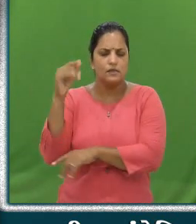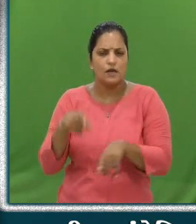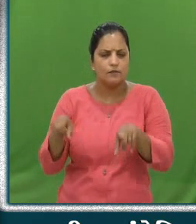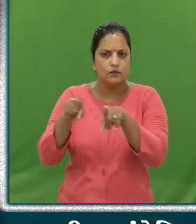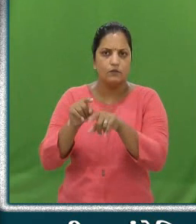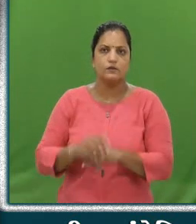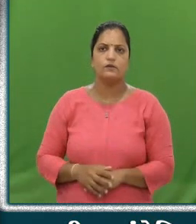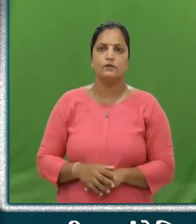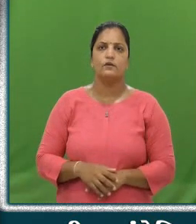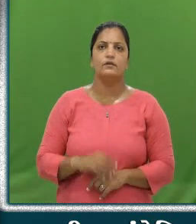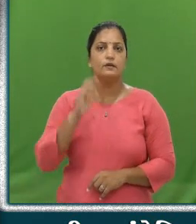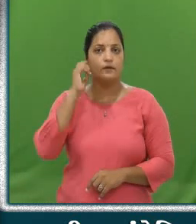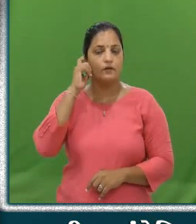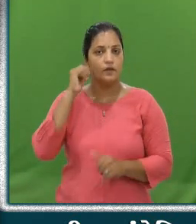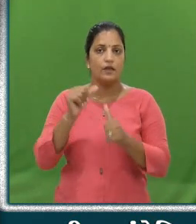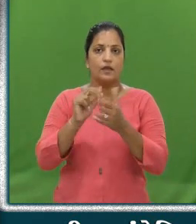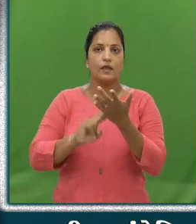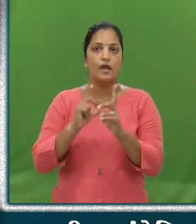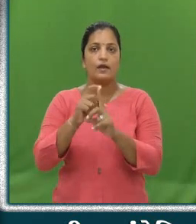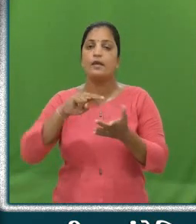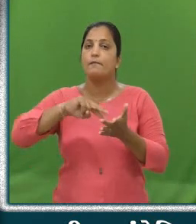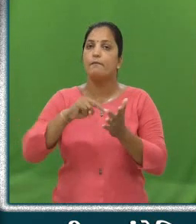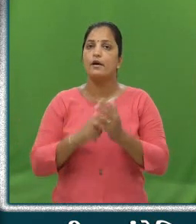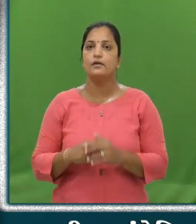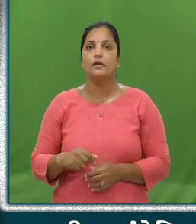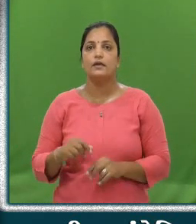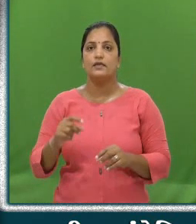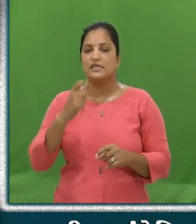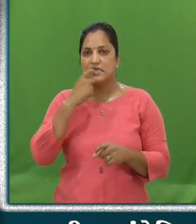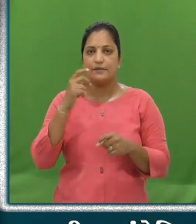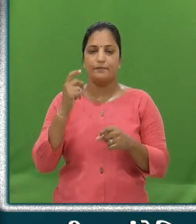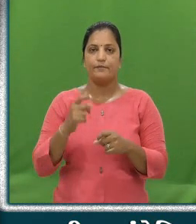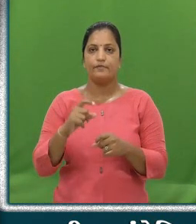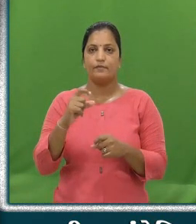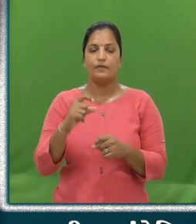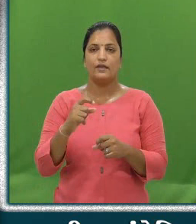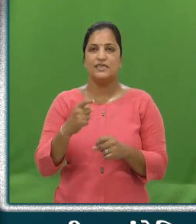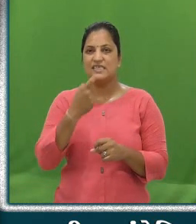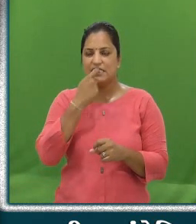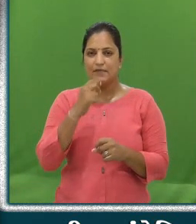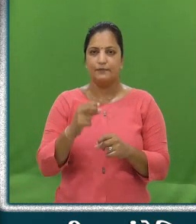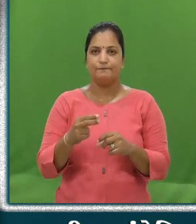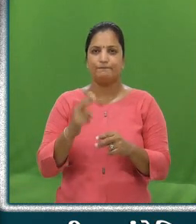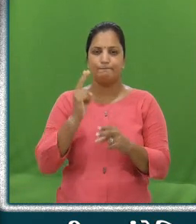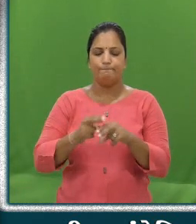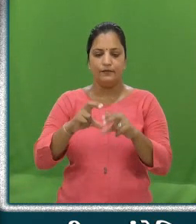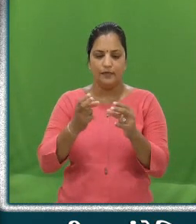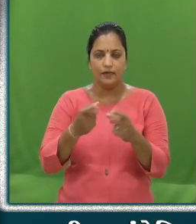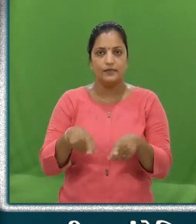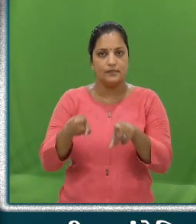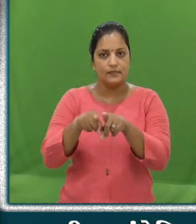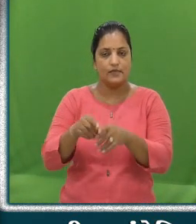છે અંડપ્રસરવી છે. અંડપ્રસરવી એટલે ઈંડા દ્વારા બચ્ચાને આપતા જે કહેવામાં આવે છે પ્રાણીઓ